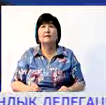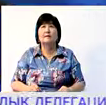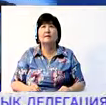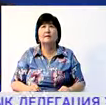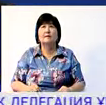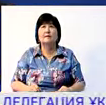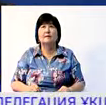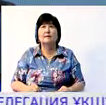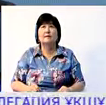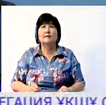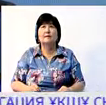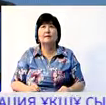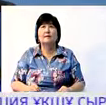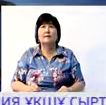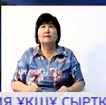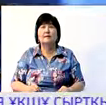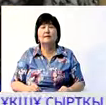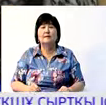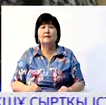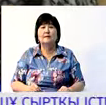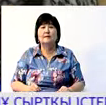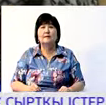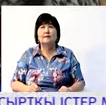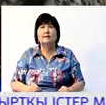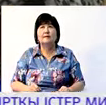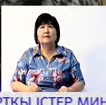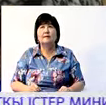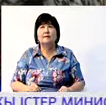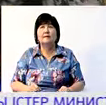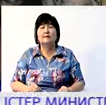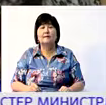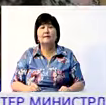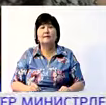Рамазан айы құт болсын, босағамыздан аттаған.